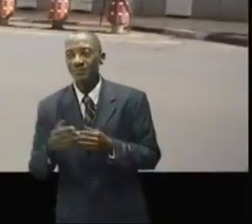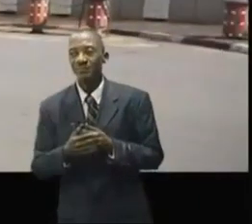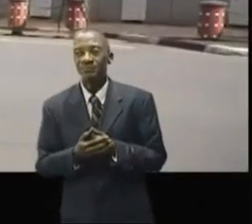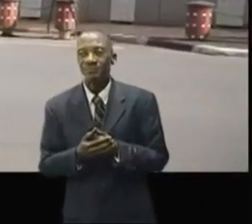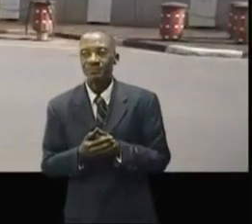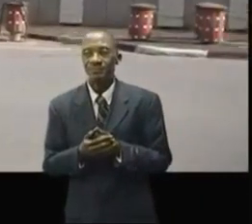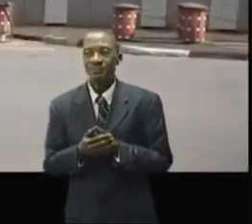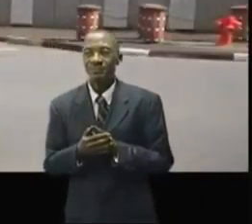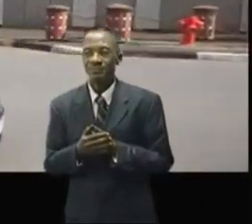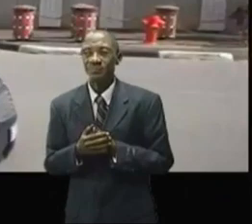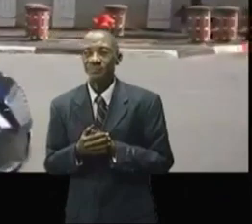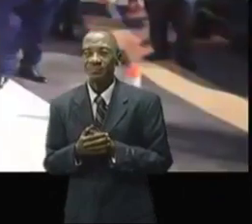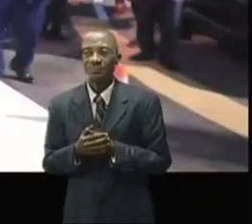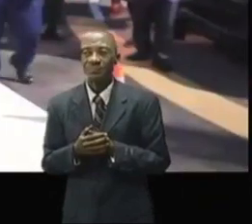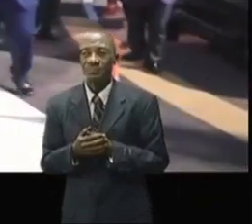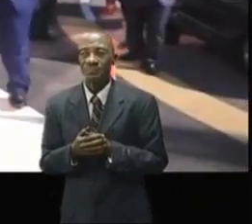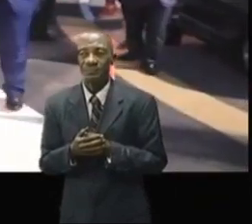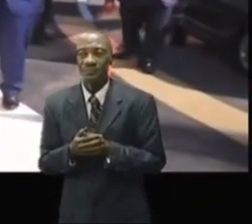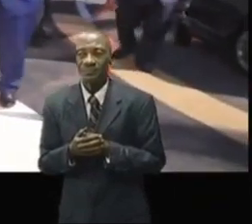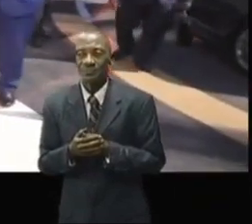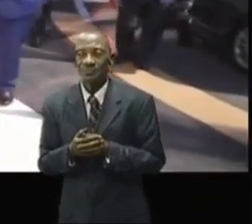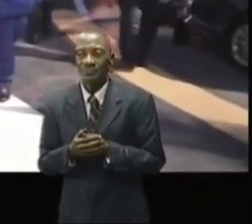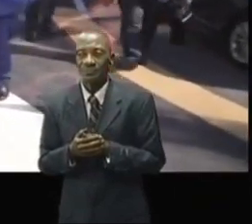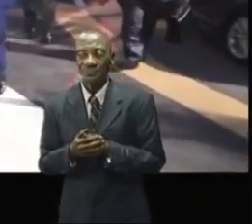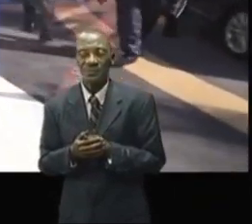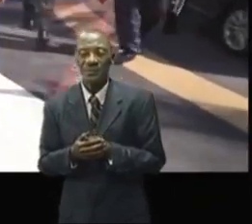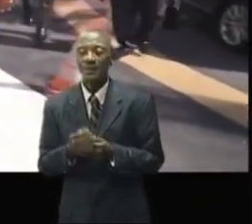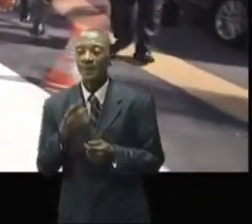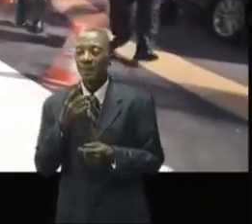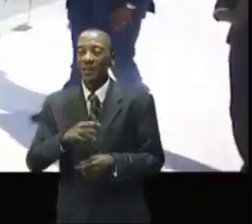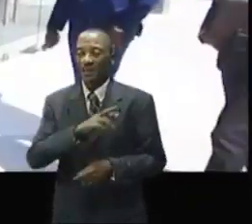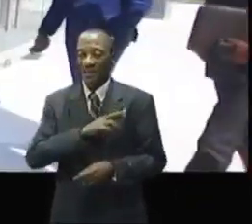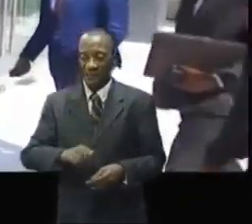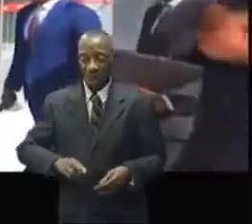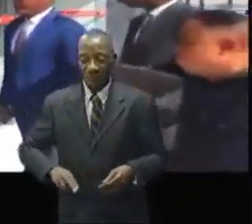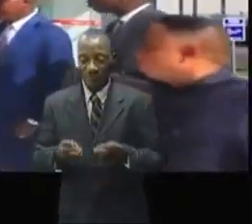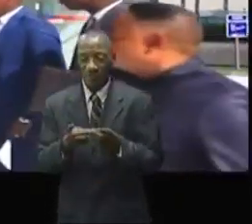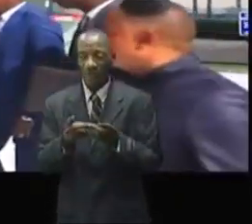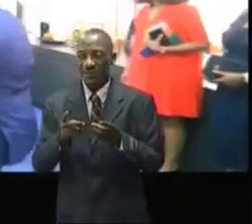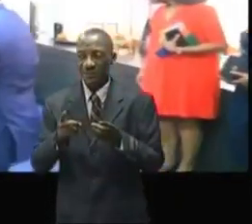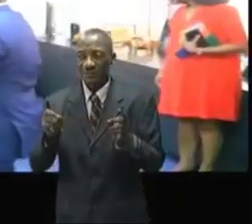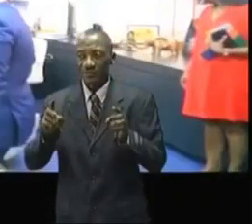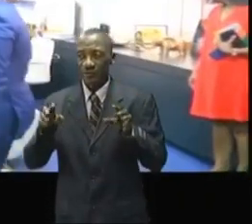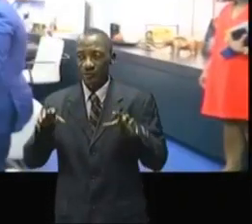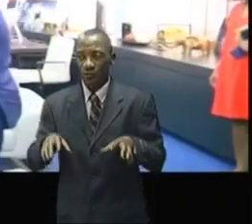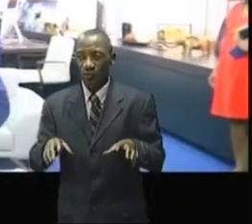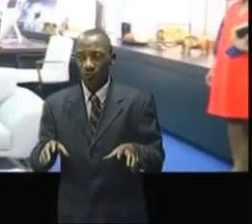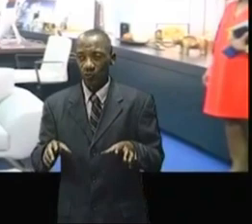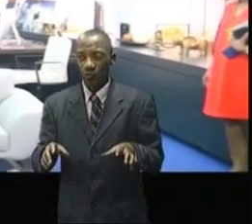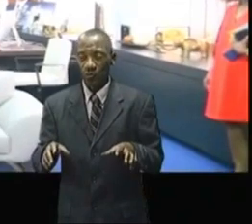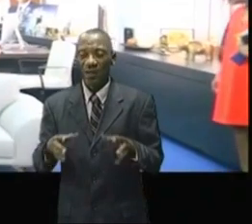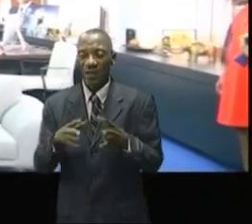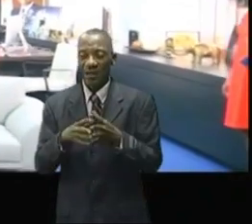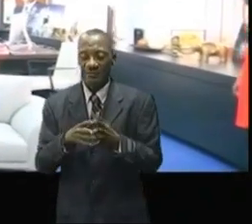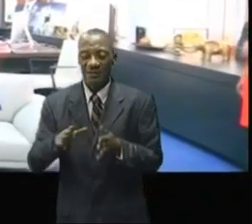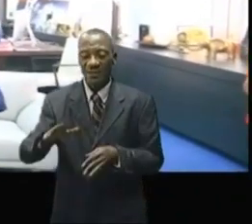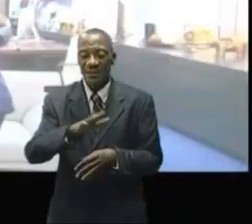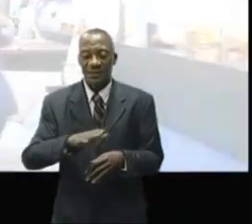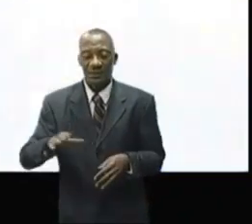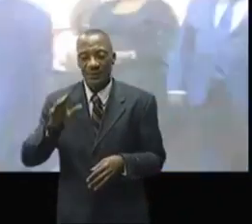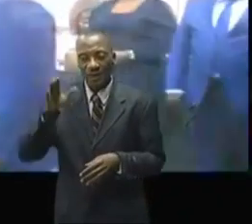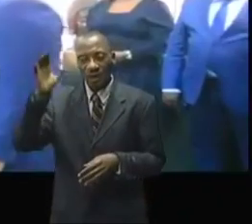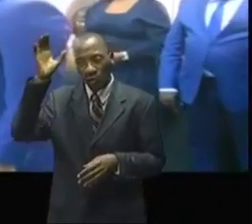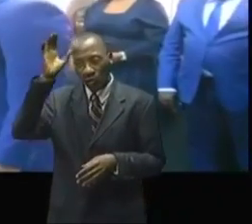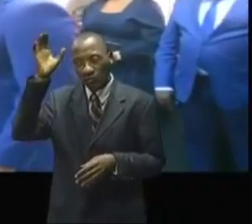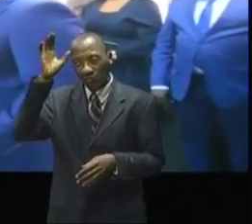La République démocratique du Congo et la Côte d'Ivoire sont déterminées à renforcer leurs liens d'amitié et de coopération dans